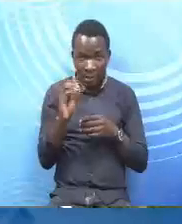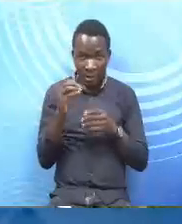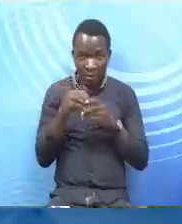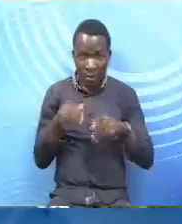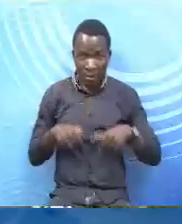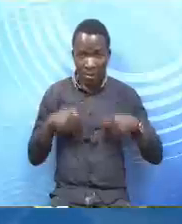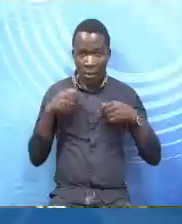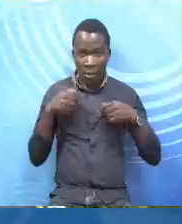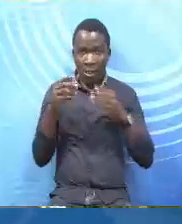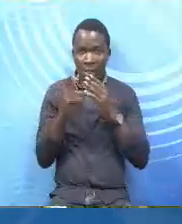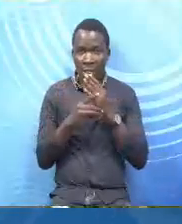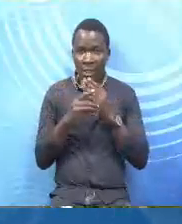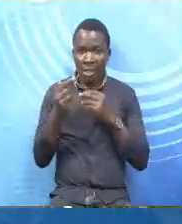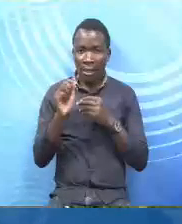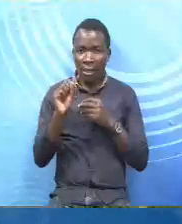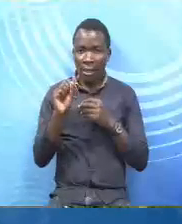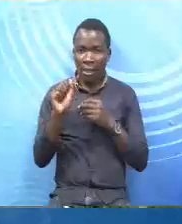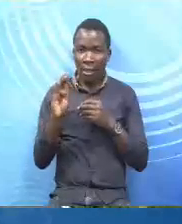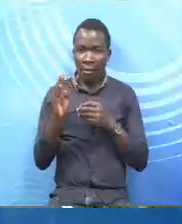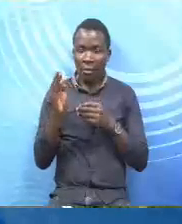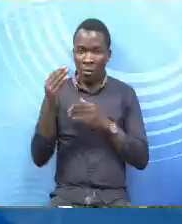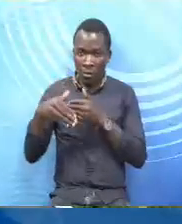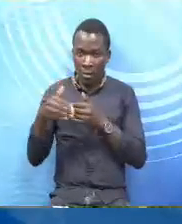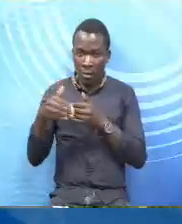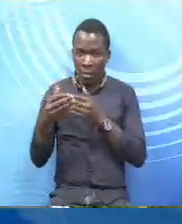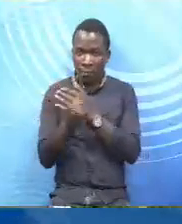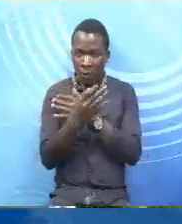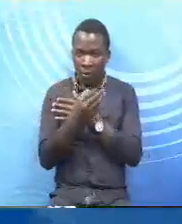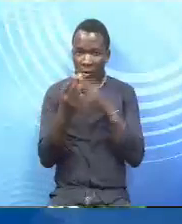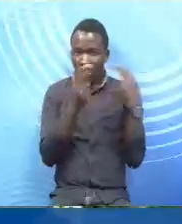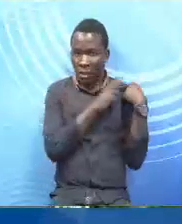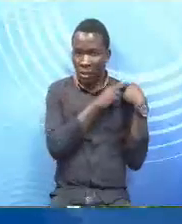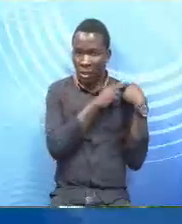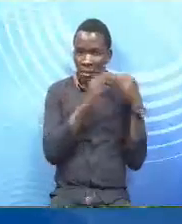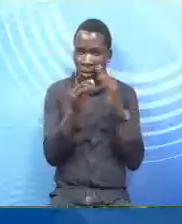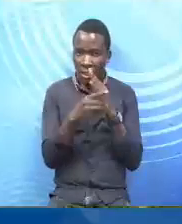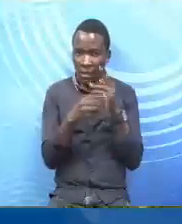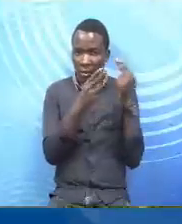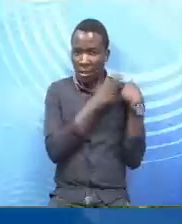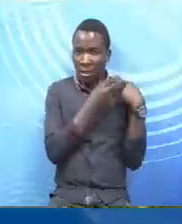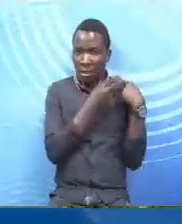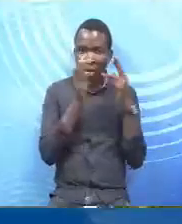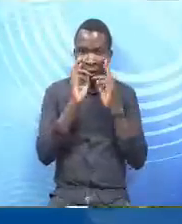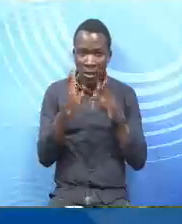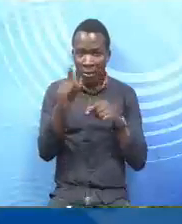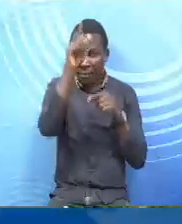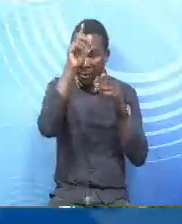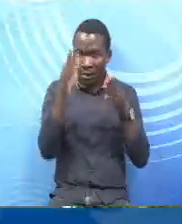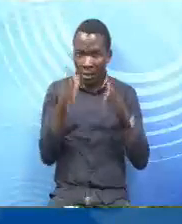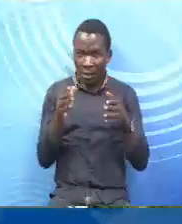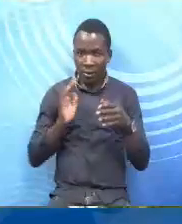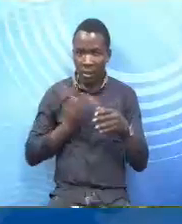nabo tubabaza ngo dukore iki ko mu nshingano z'akarere dushinzwe kureba abaturage bacu barwariye mu